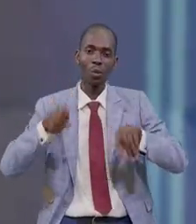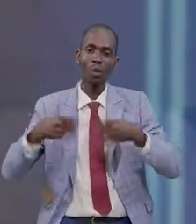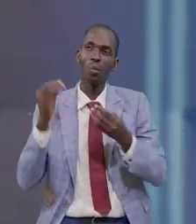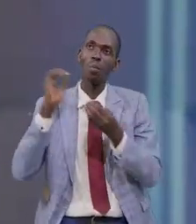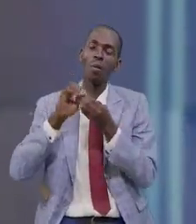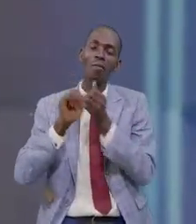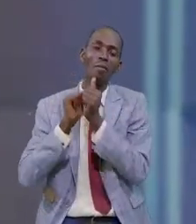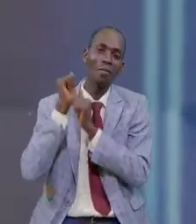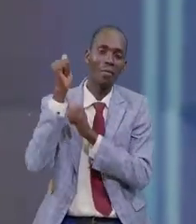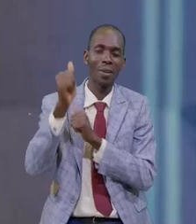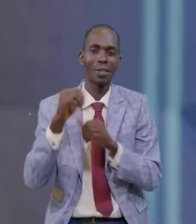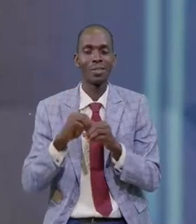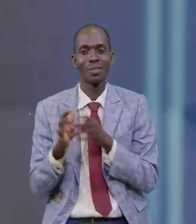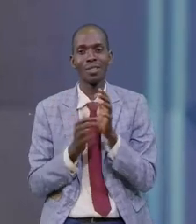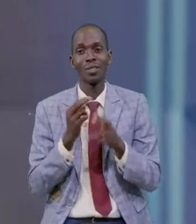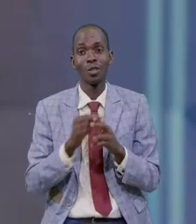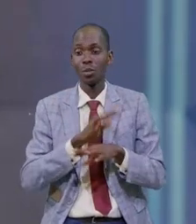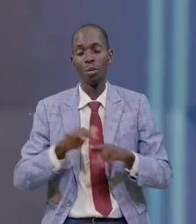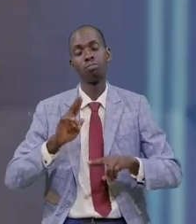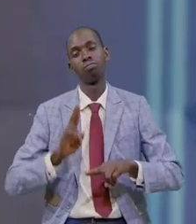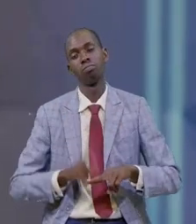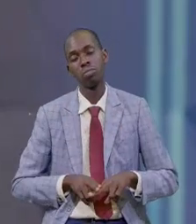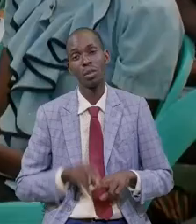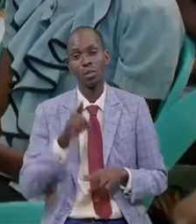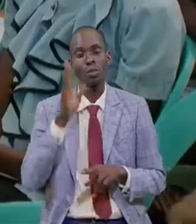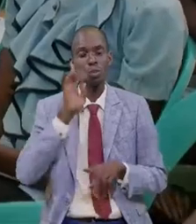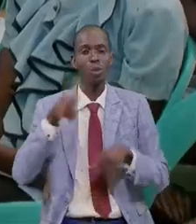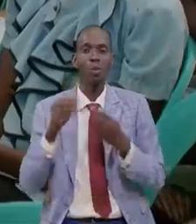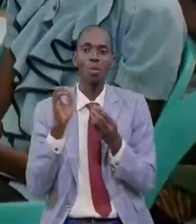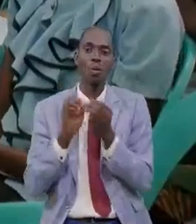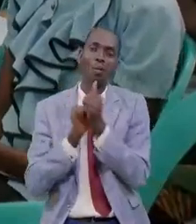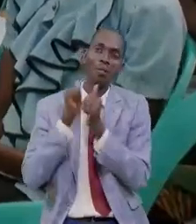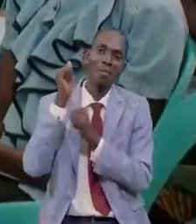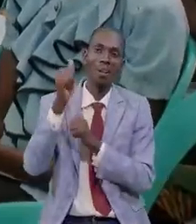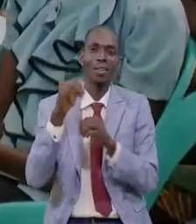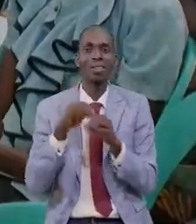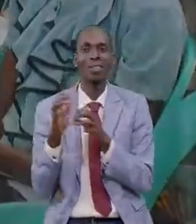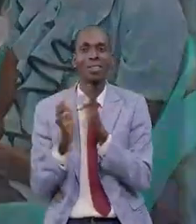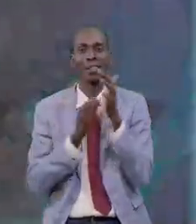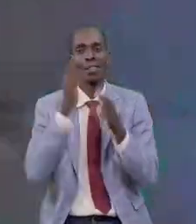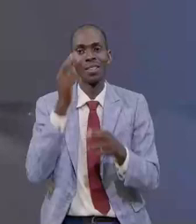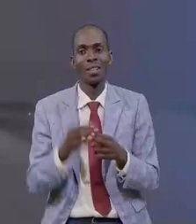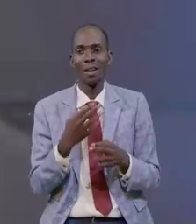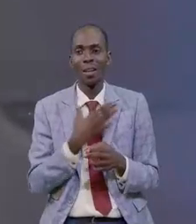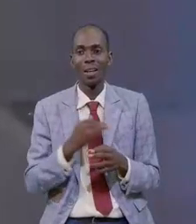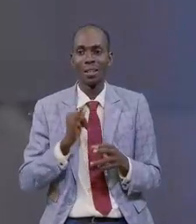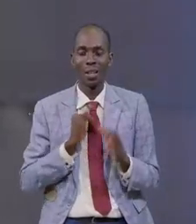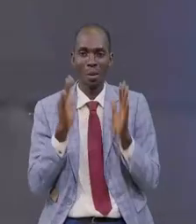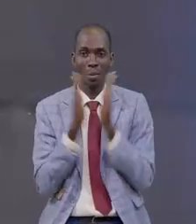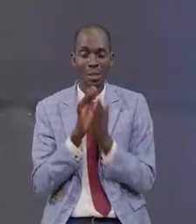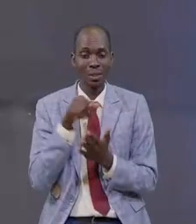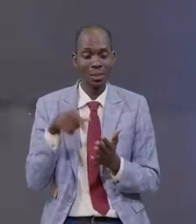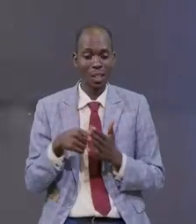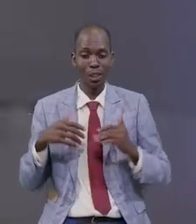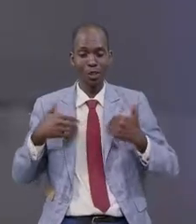loin ne vous asseyez pas vous irez plus loin et je prie